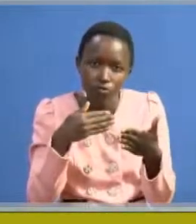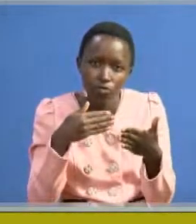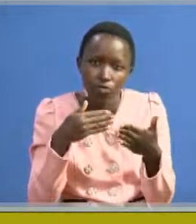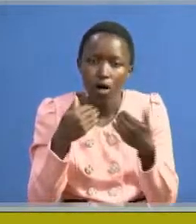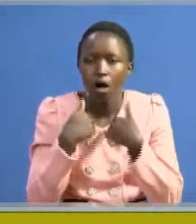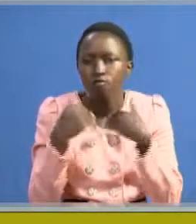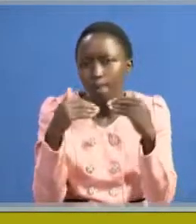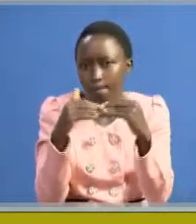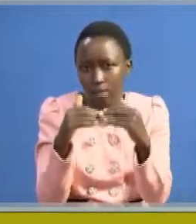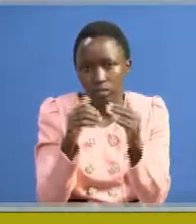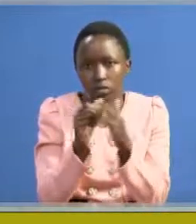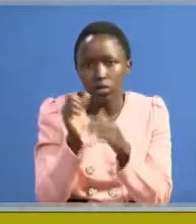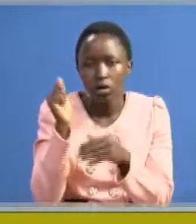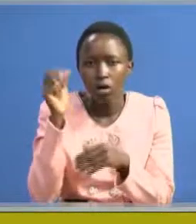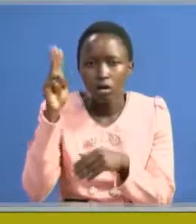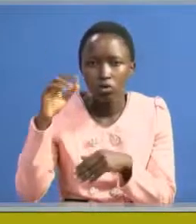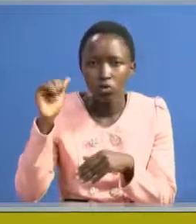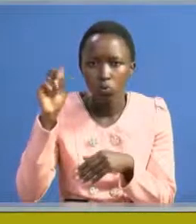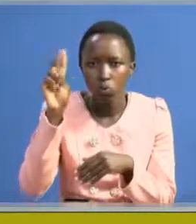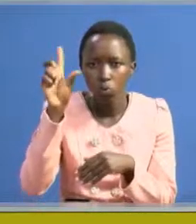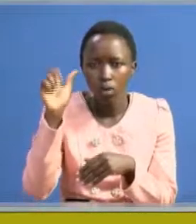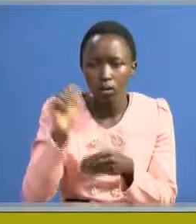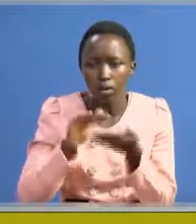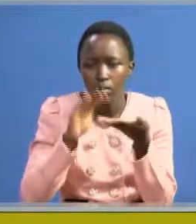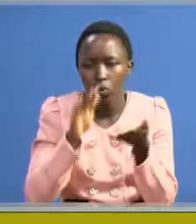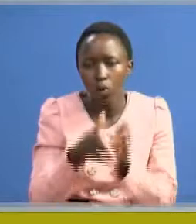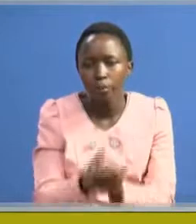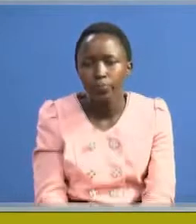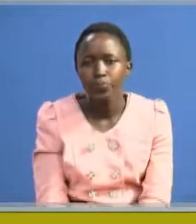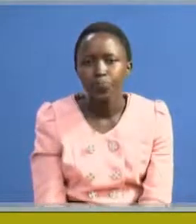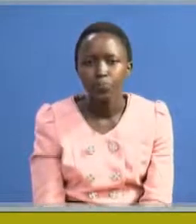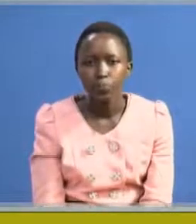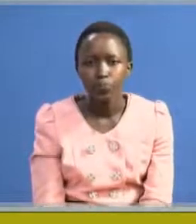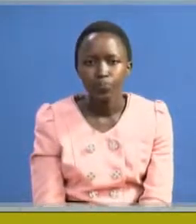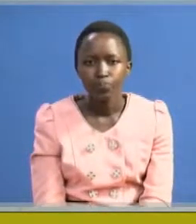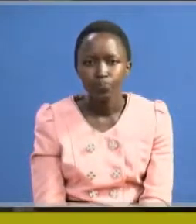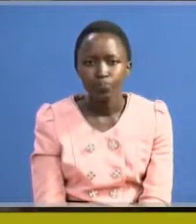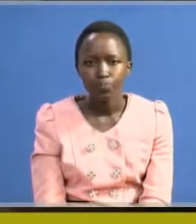na rais. Faith Anyula anatuelezea kwa kina.